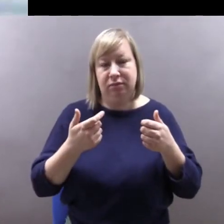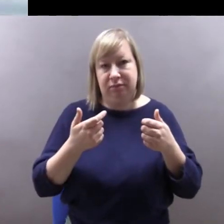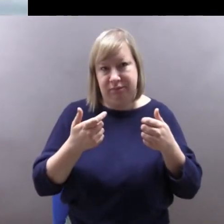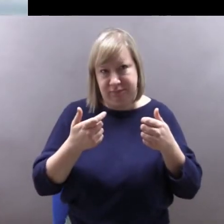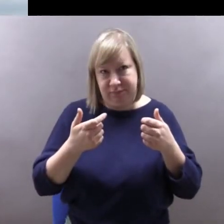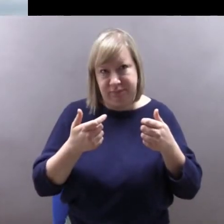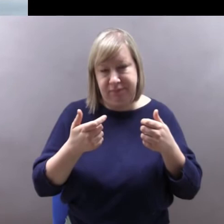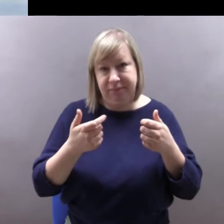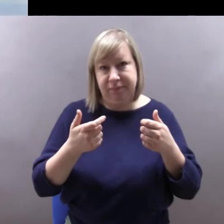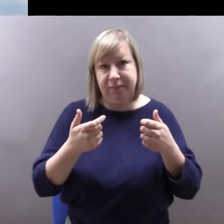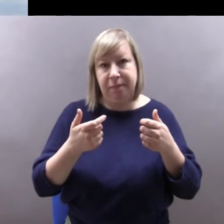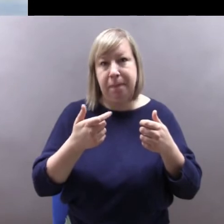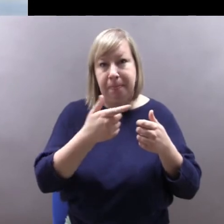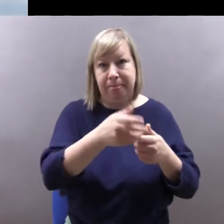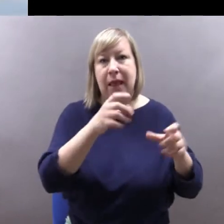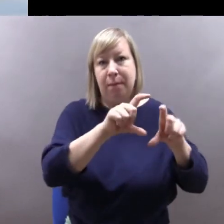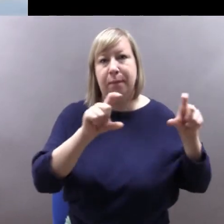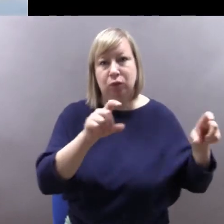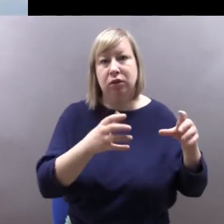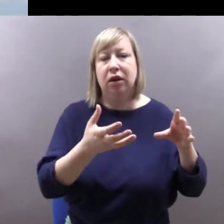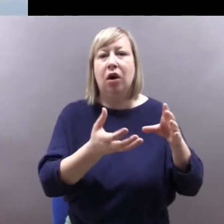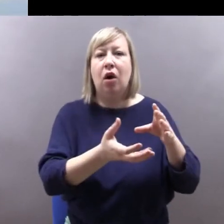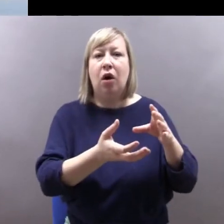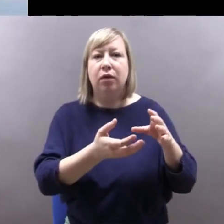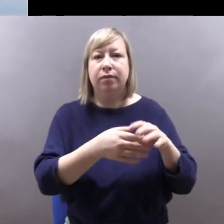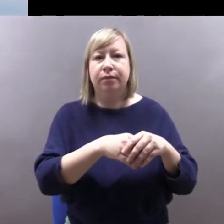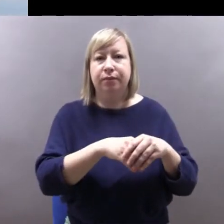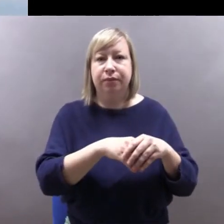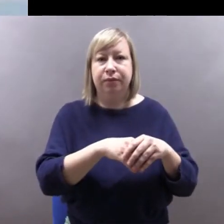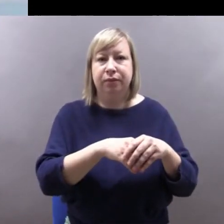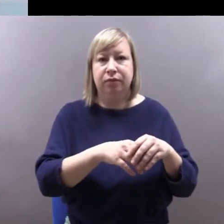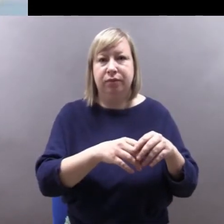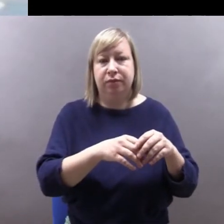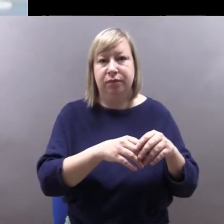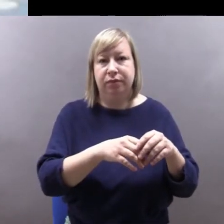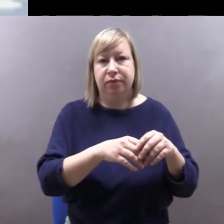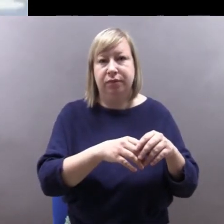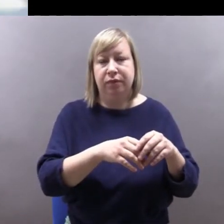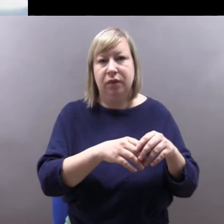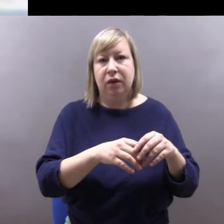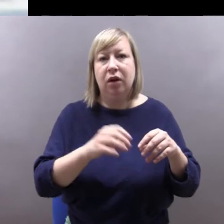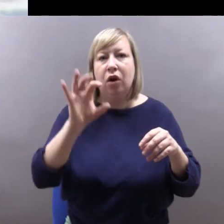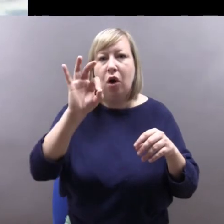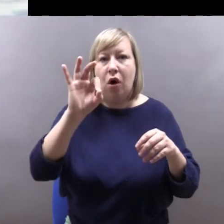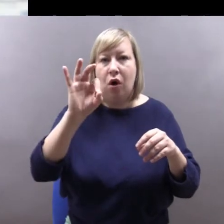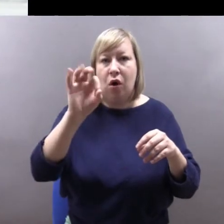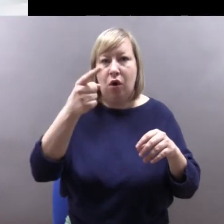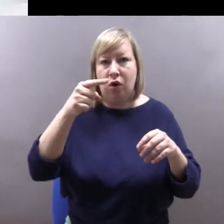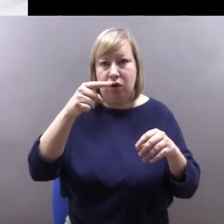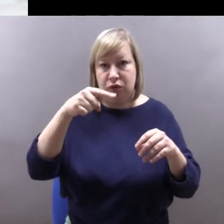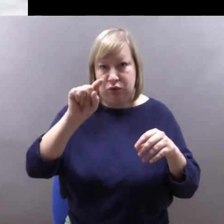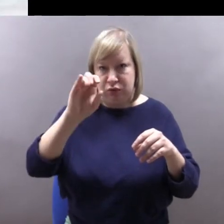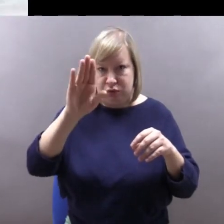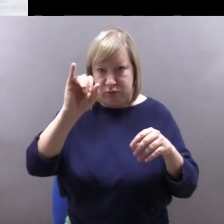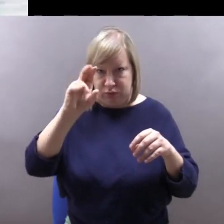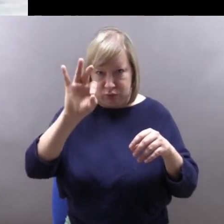że pracownicy przychodzą do osób z niepełnosprawnościami, to jest trochę źle pojęta chęć pomocy,